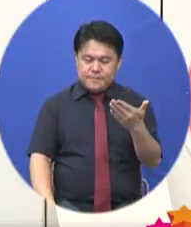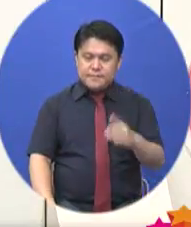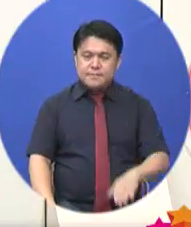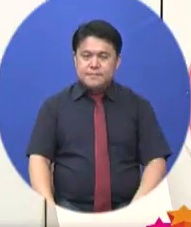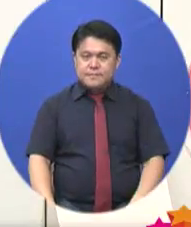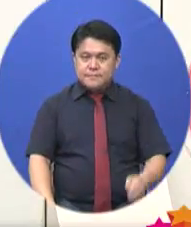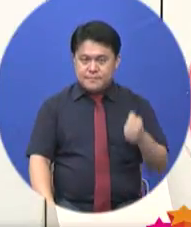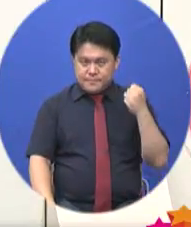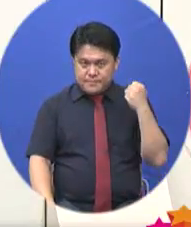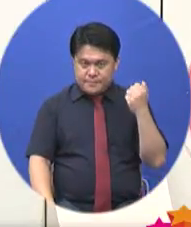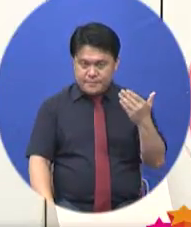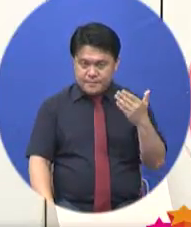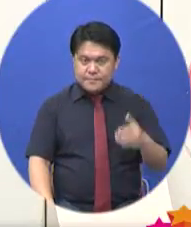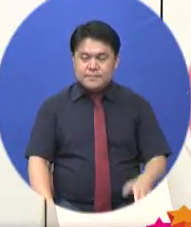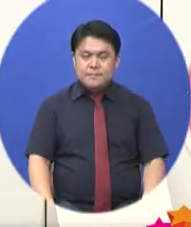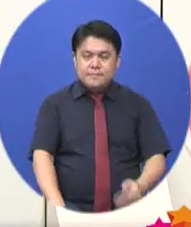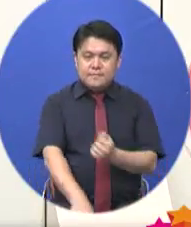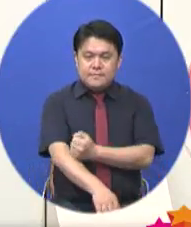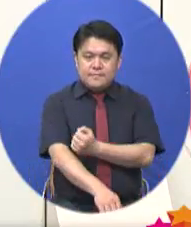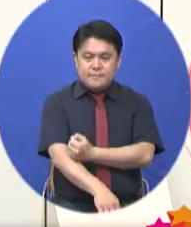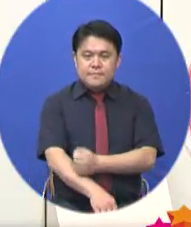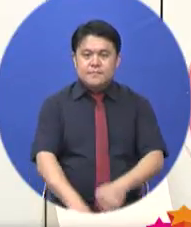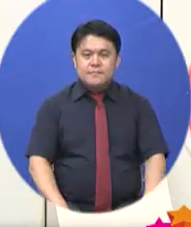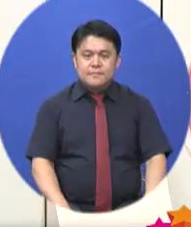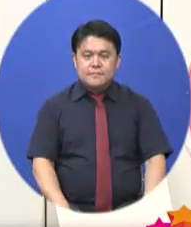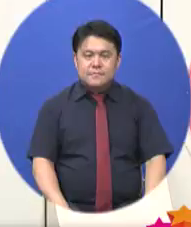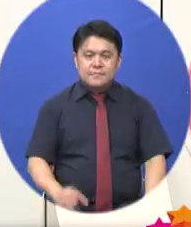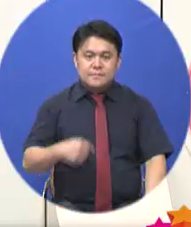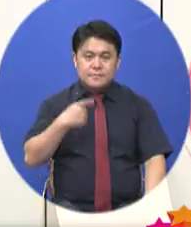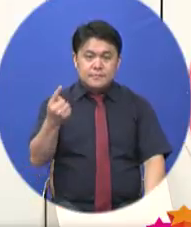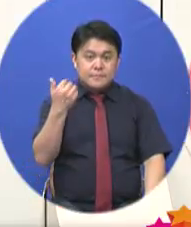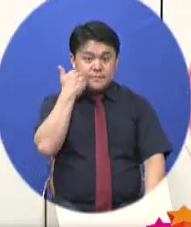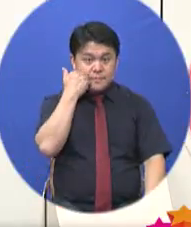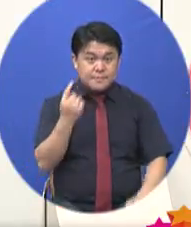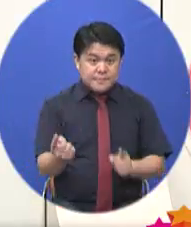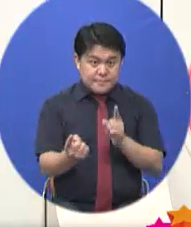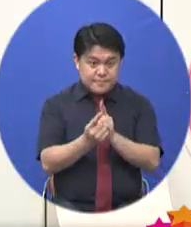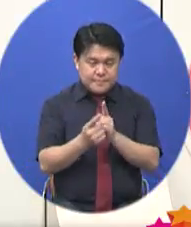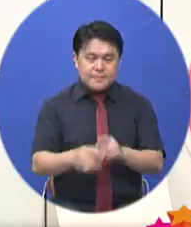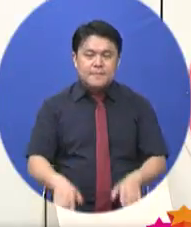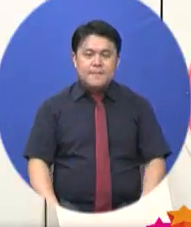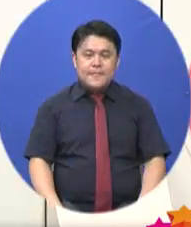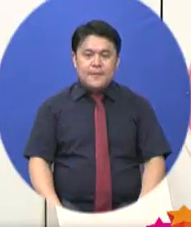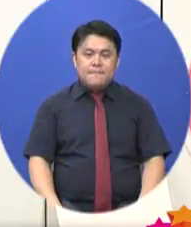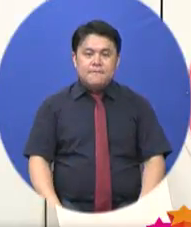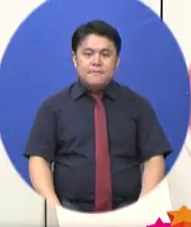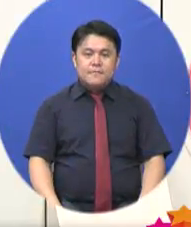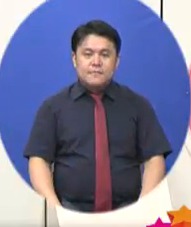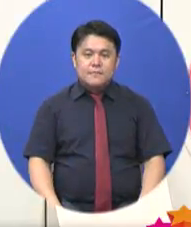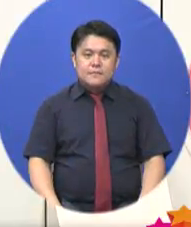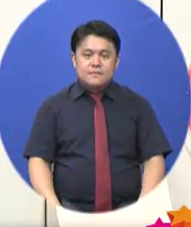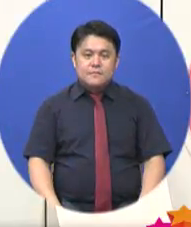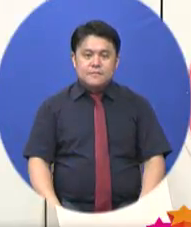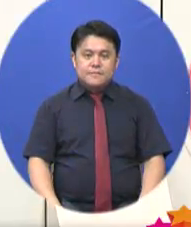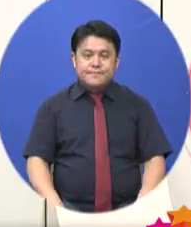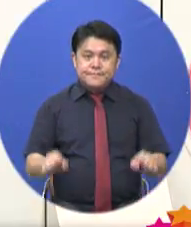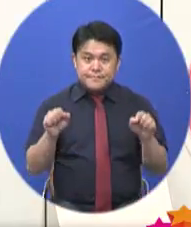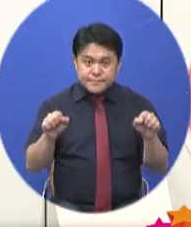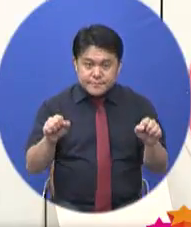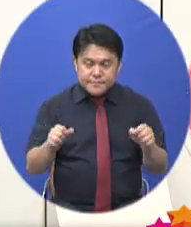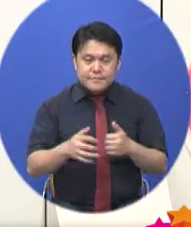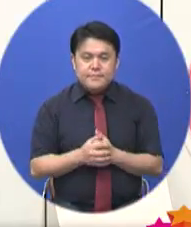9점, 9점, 9점. 수고하셨습니다. 자, 다음 분 모셔보겠습니다.